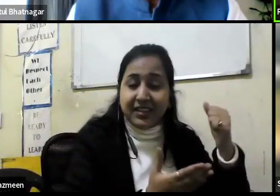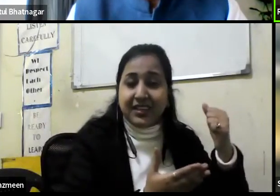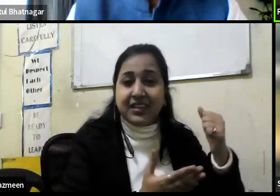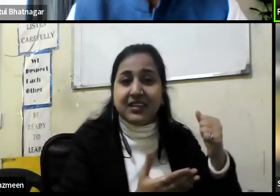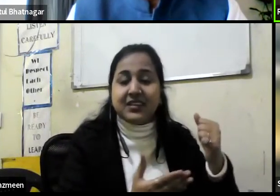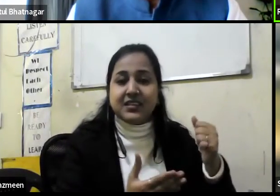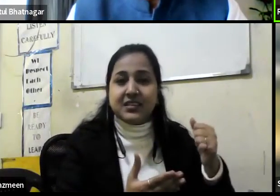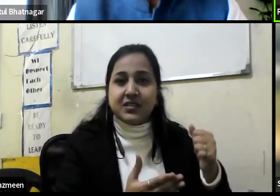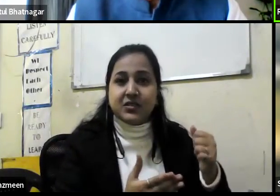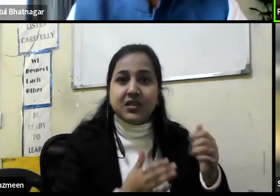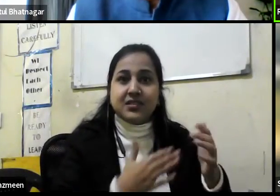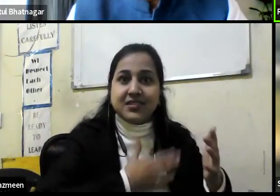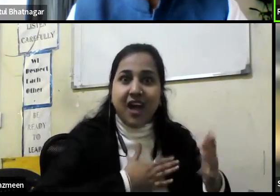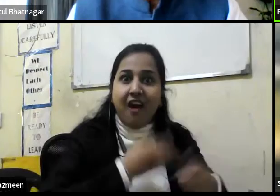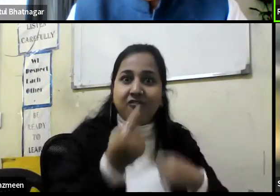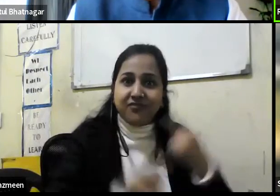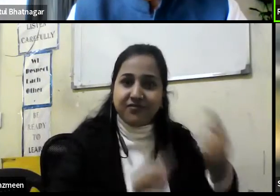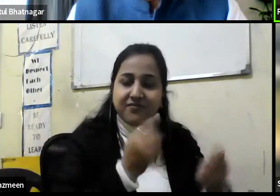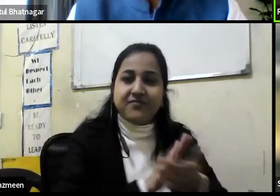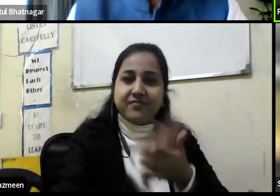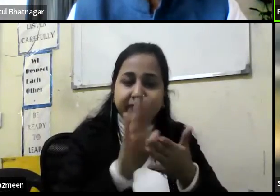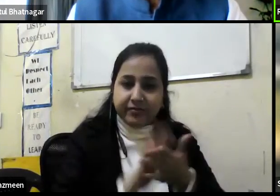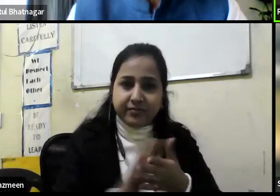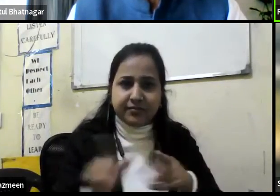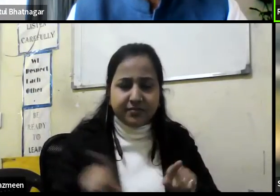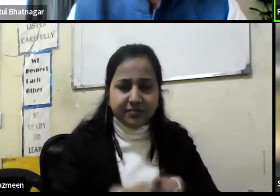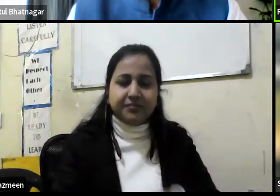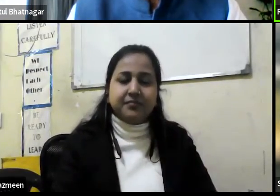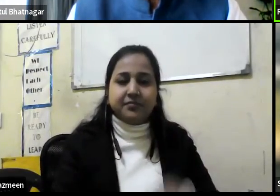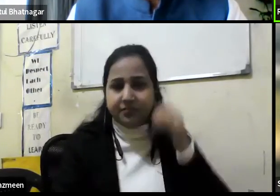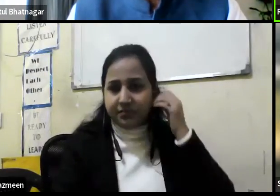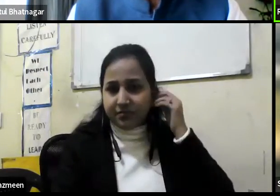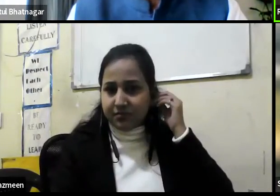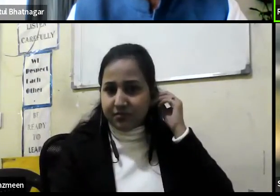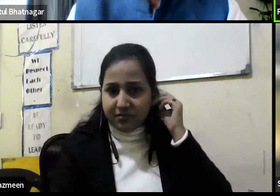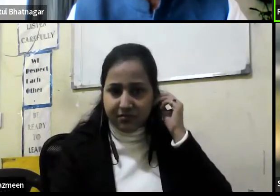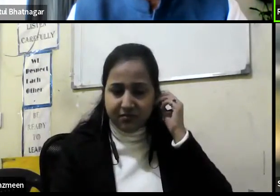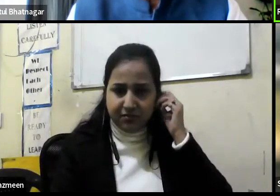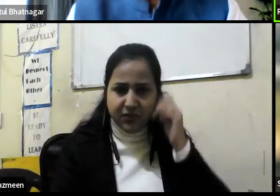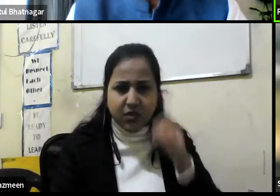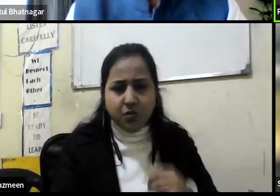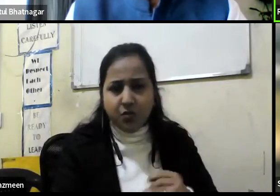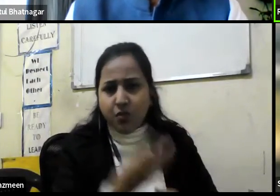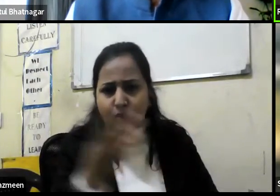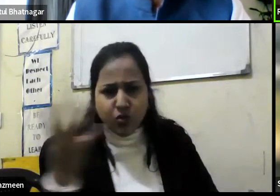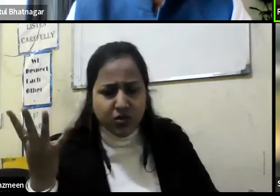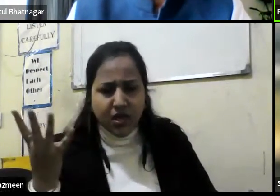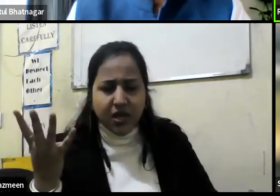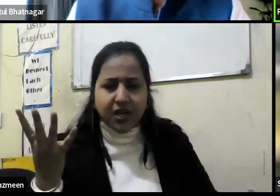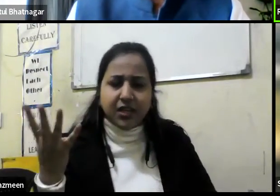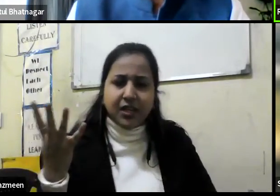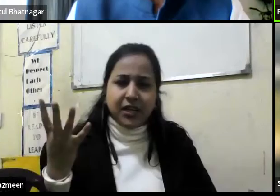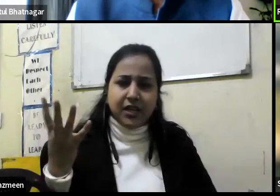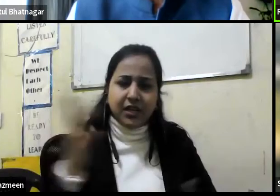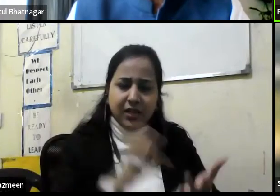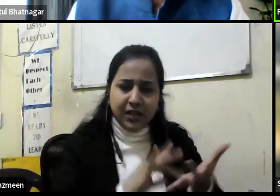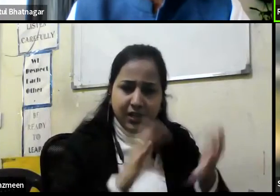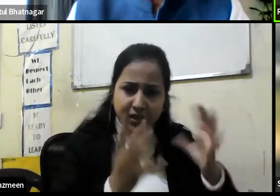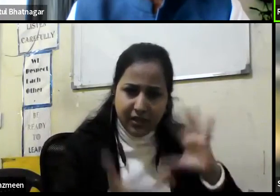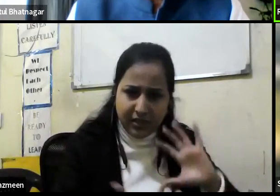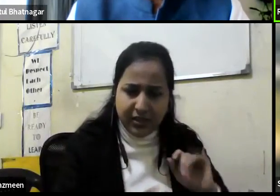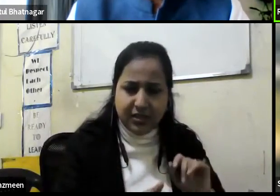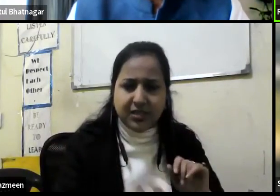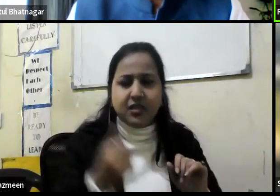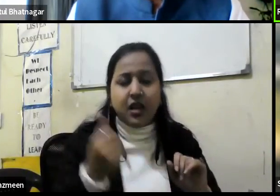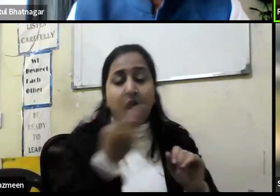वहां तो जंगल उगाएं. और मुश्किल नहीं है ये उगाना, बहुत सारे टेक्निक्स हैं. हम लोग जापानीज मियावाकी मेथड यूज कर रहे हैं,